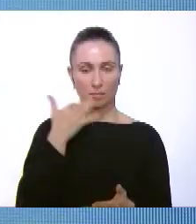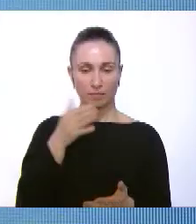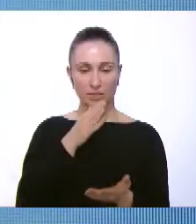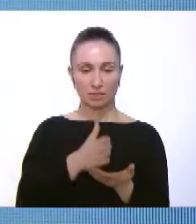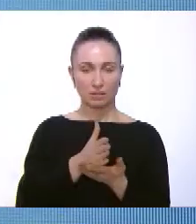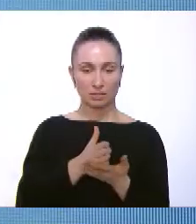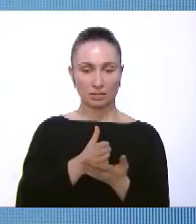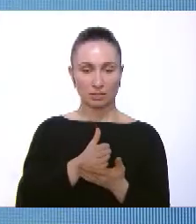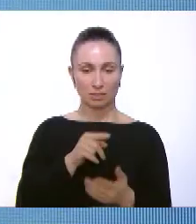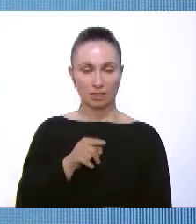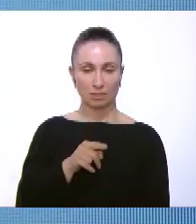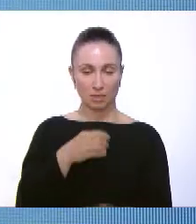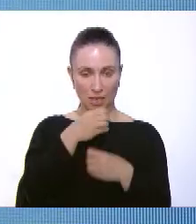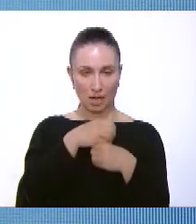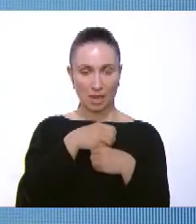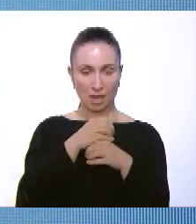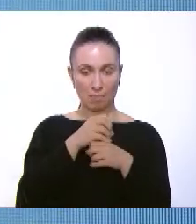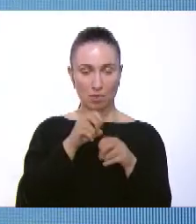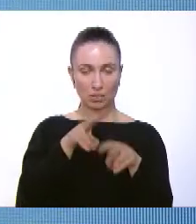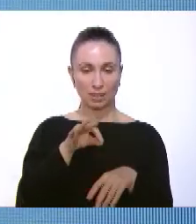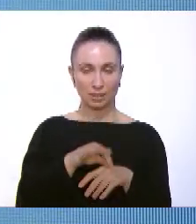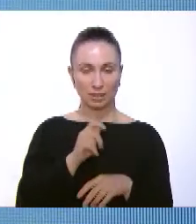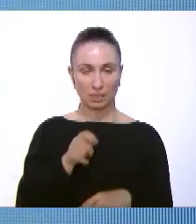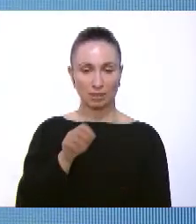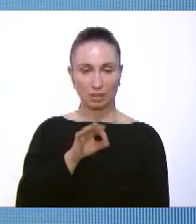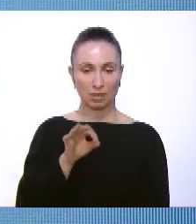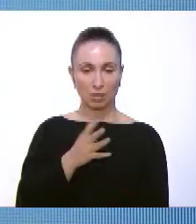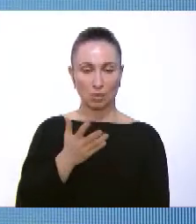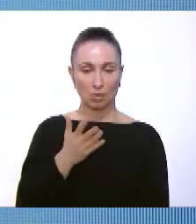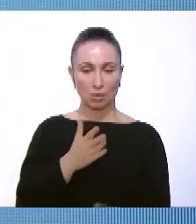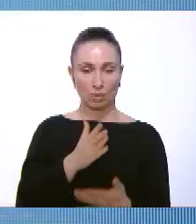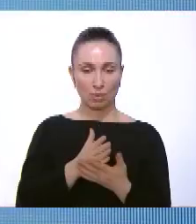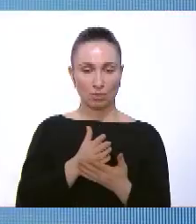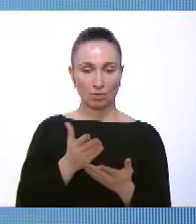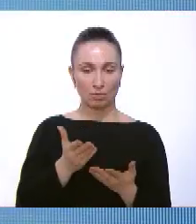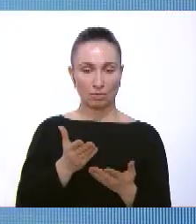წელია რეფერალური ლაბორატორია დიაგნოსტიკის, რომელშიც